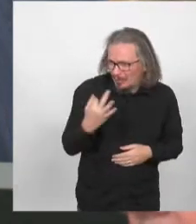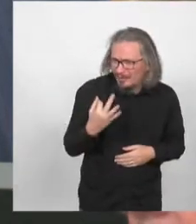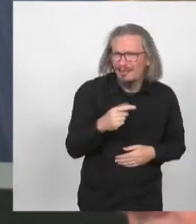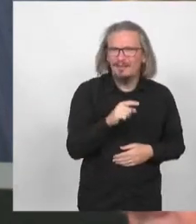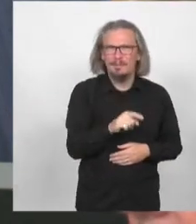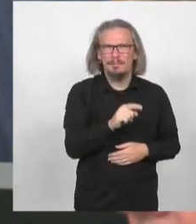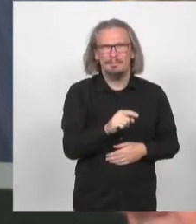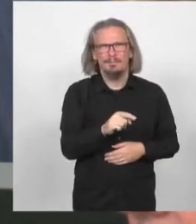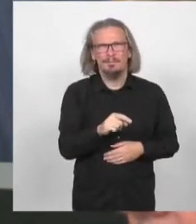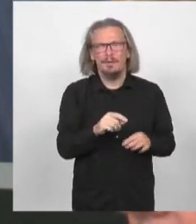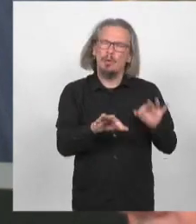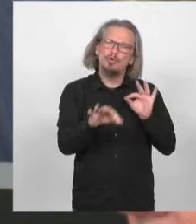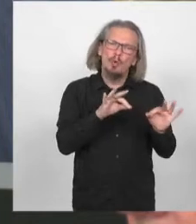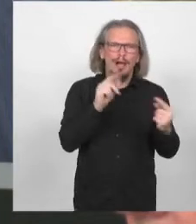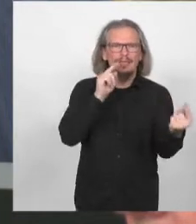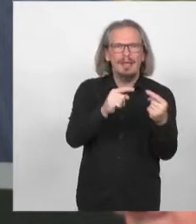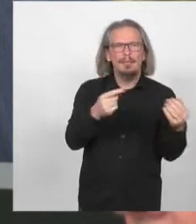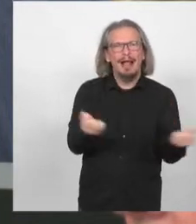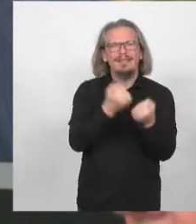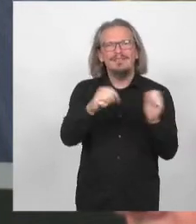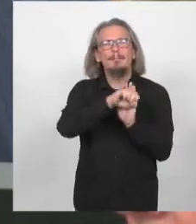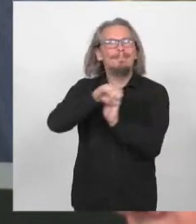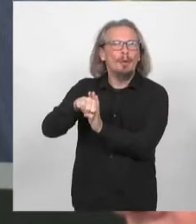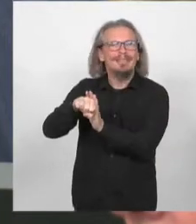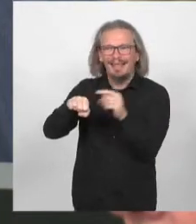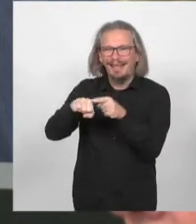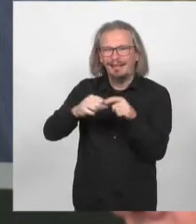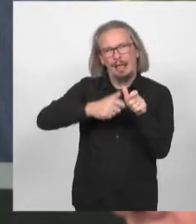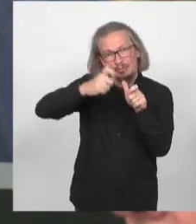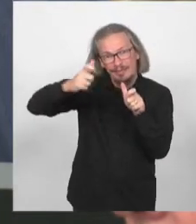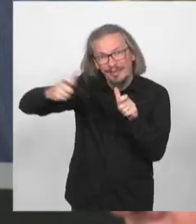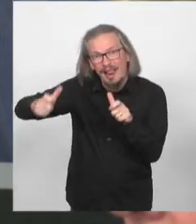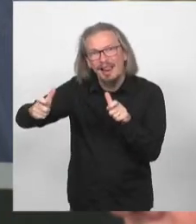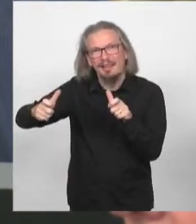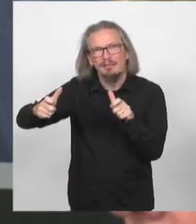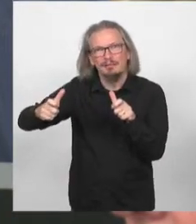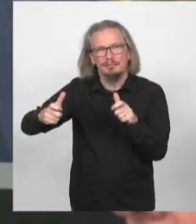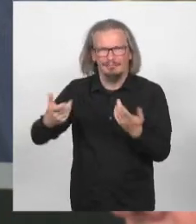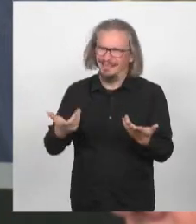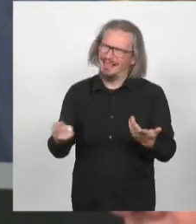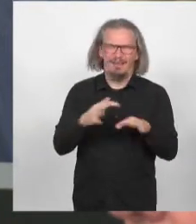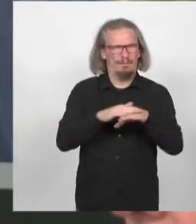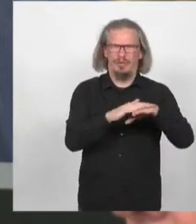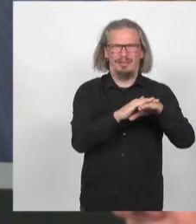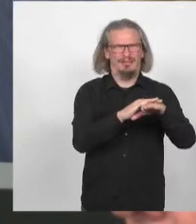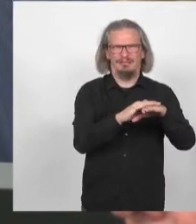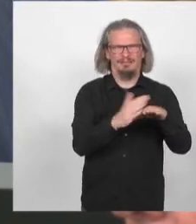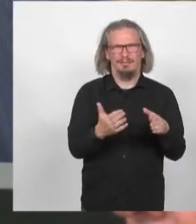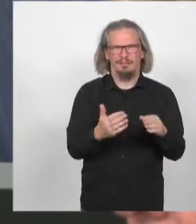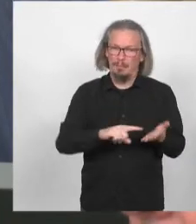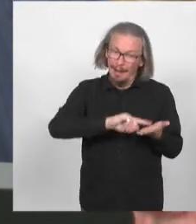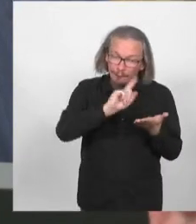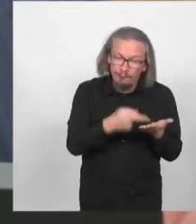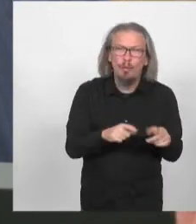Corbillon, le choix des secteurs d'activité prioritaires, industriels. Tout ça, c'est politique et ce fonds doit également aider